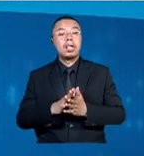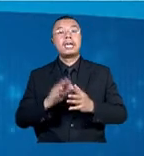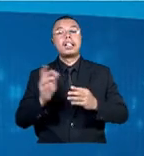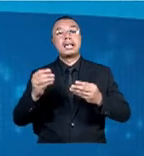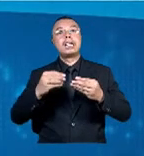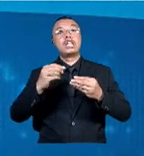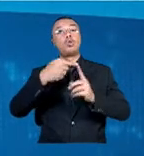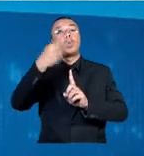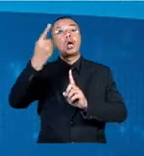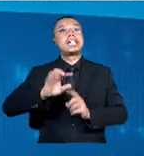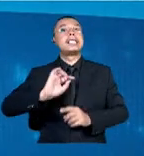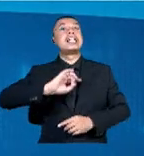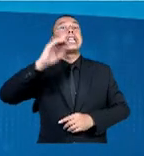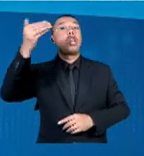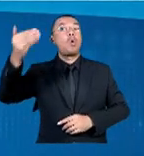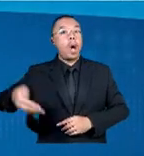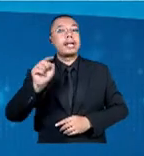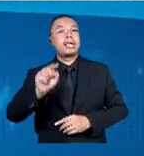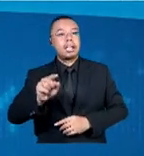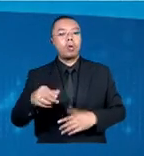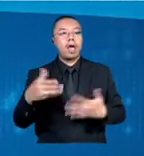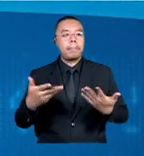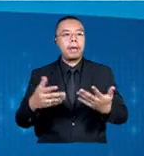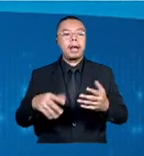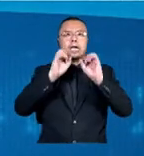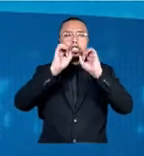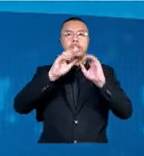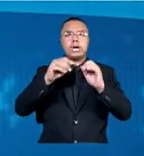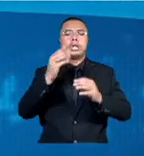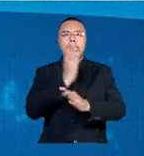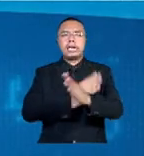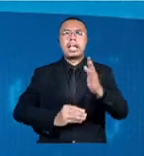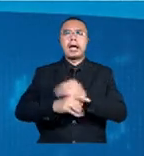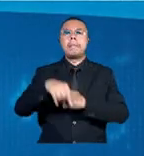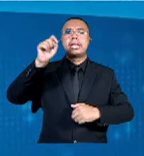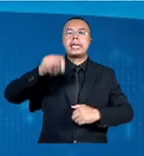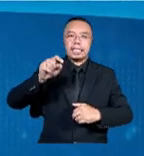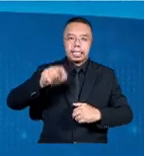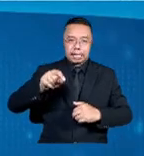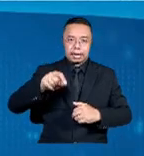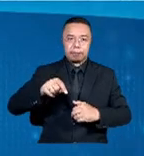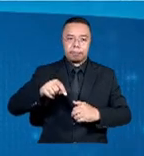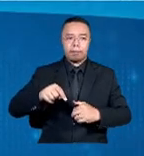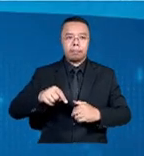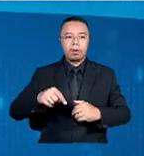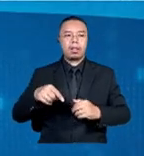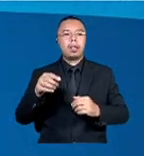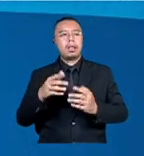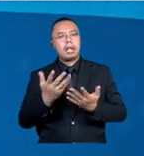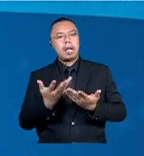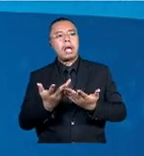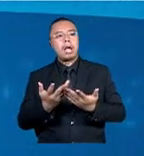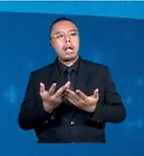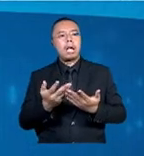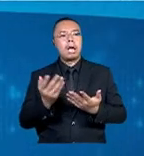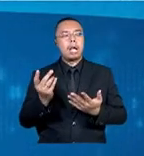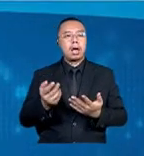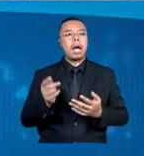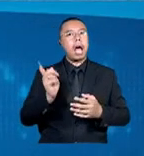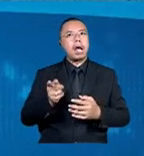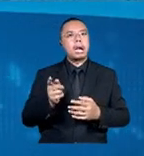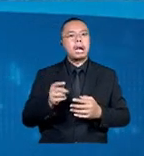non-struktural, artinya adalah isu-isu penyandang disabilitas ini sebanyak